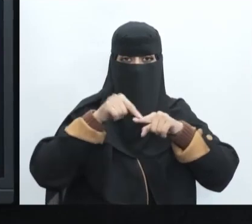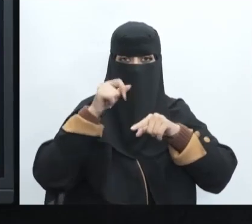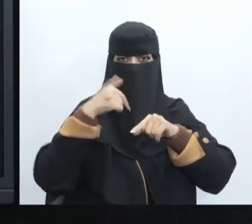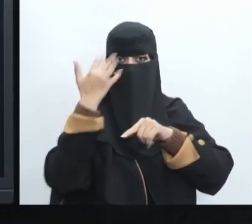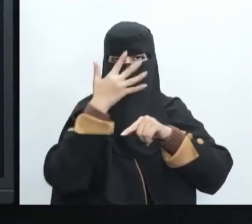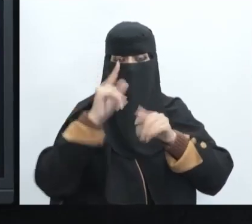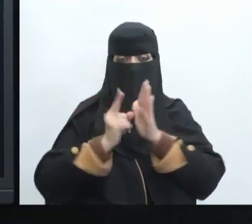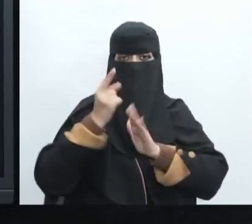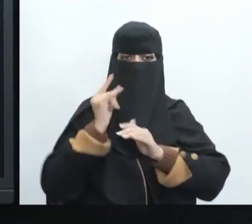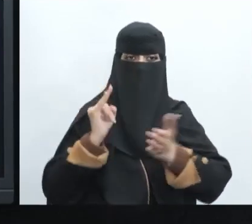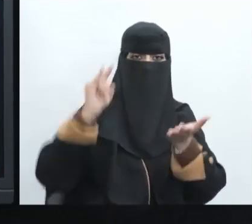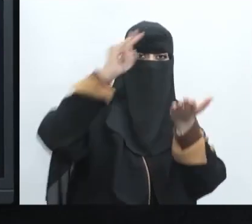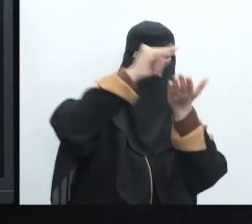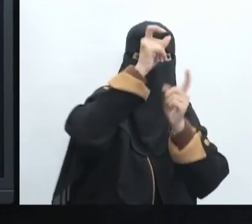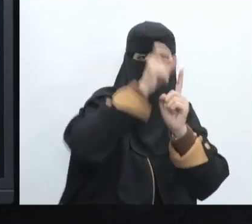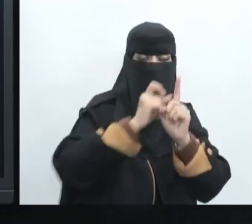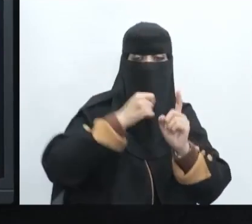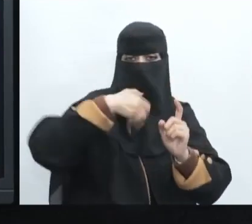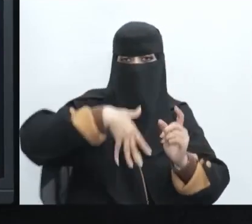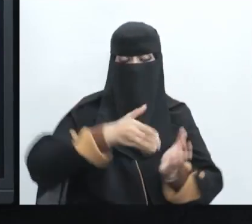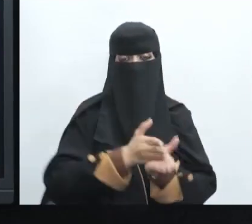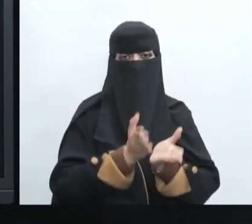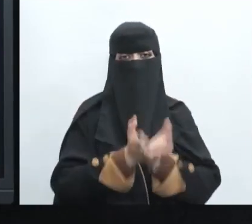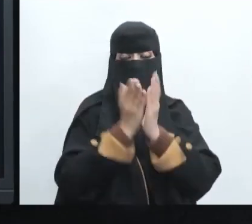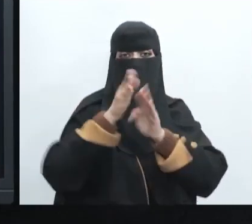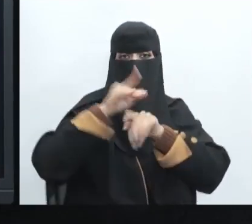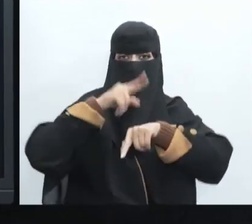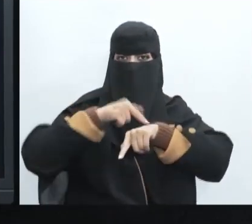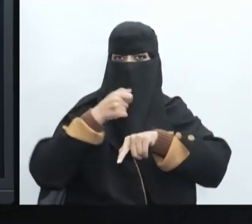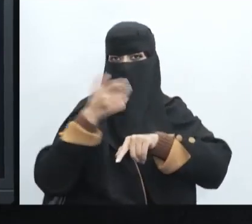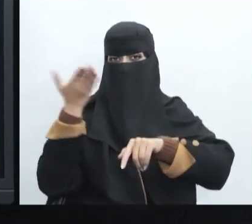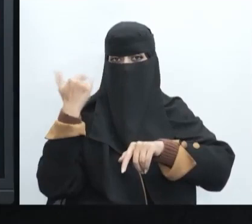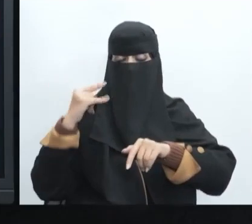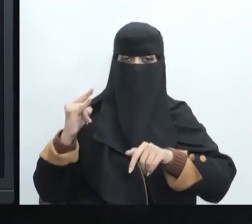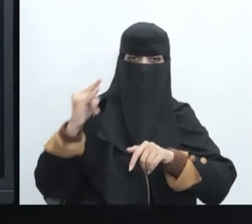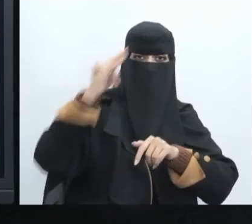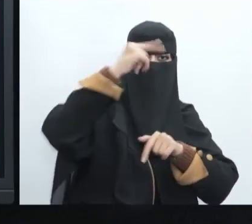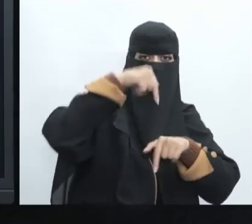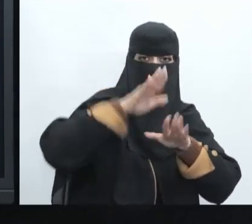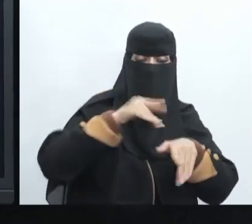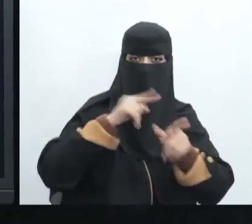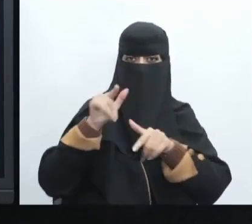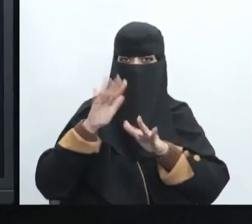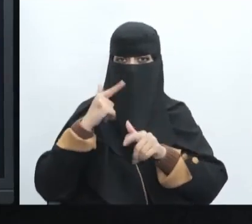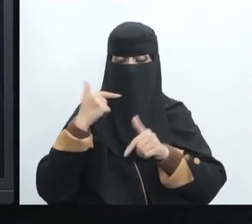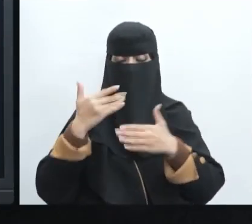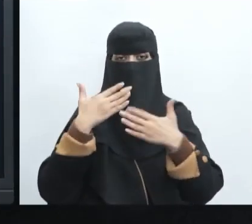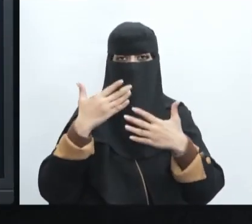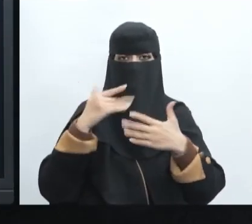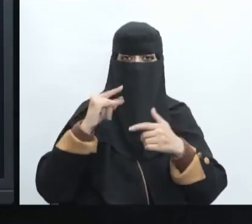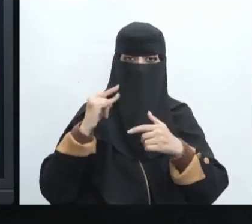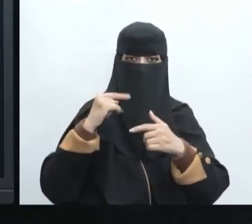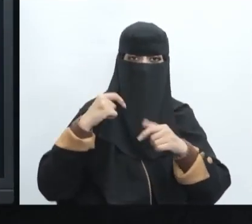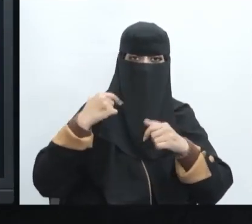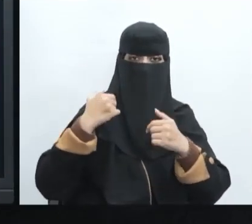الهجره الاولى في عهد النبي صلى الله عليه وسلم حينما هاجر صحابته من مكه الى الحبشه بعد